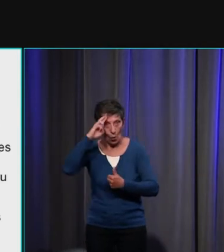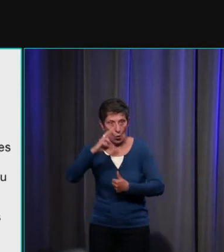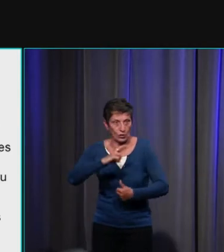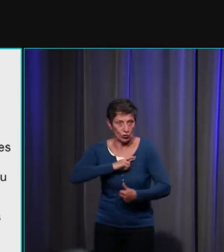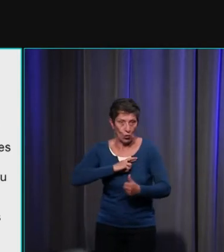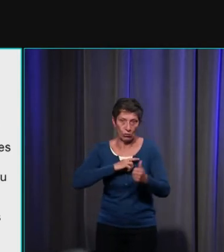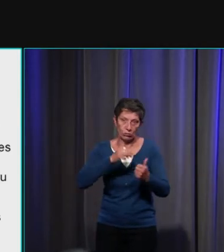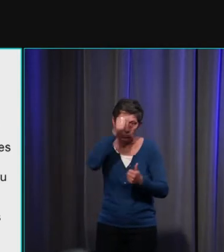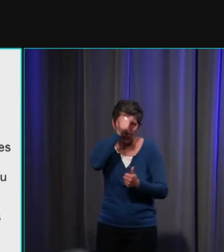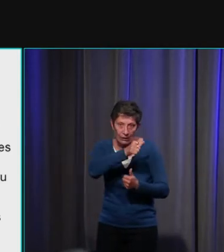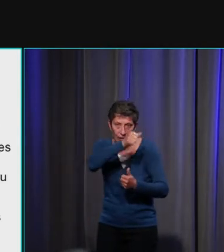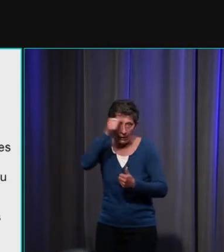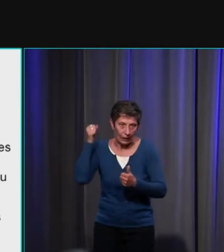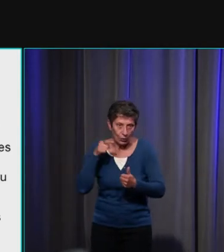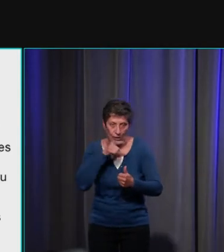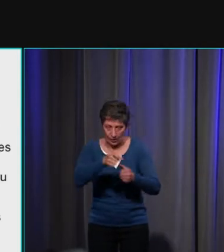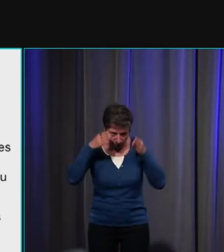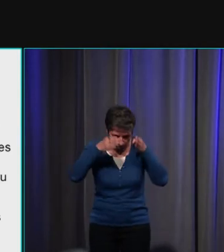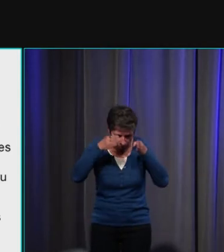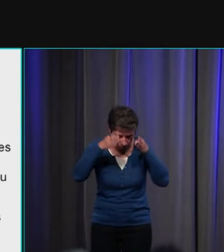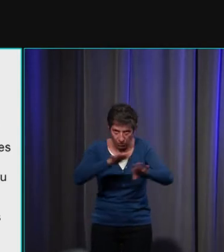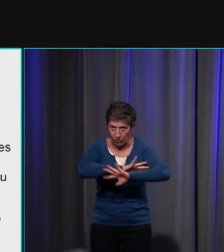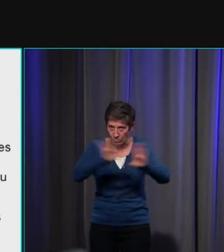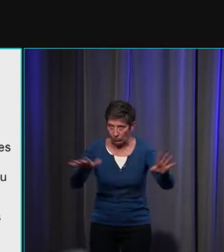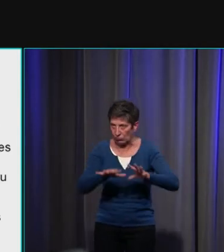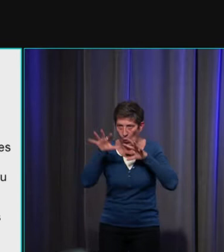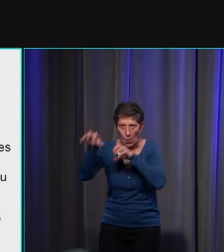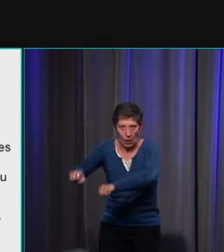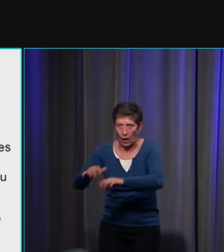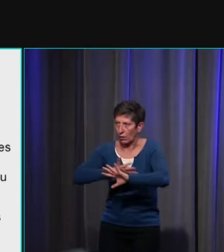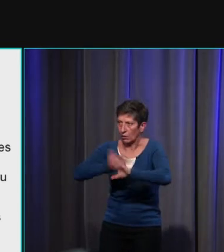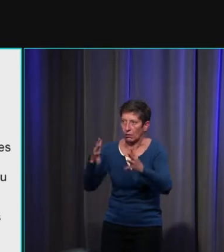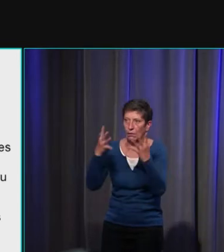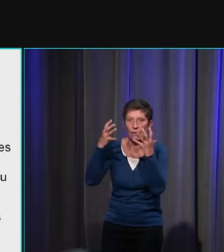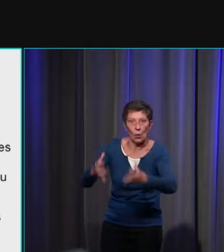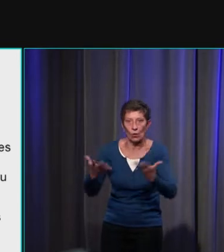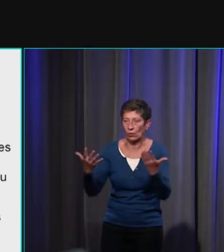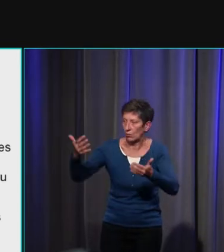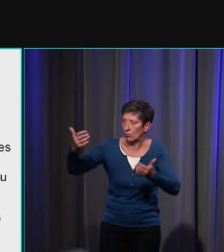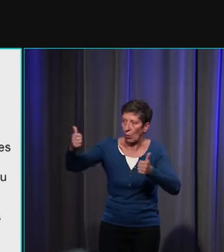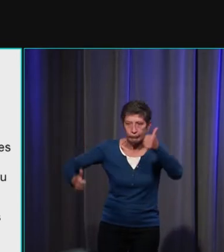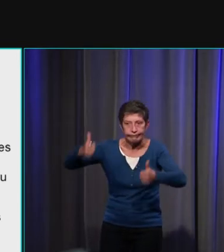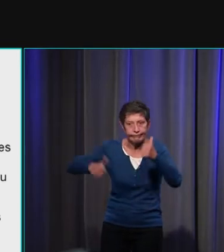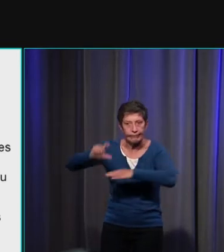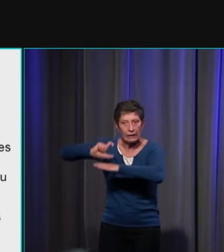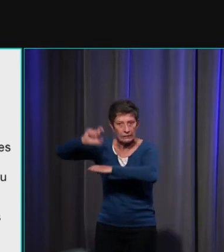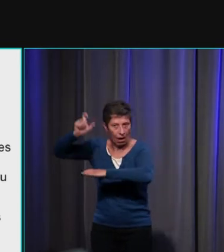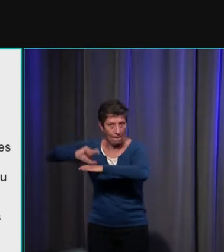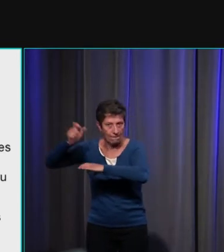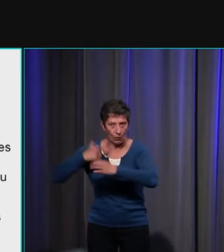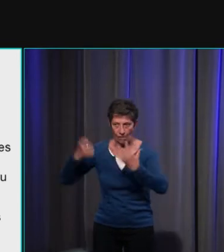catholicisme obscurantistes conquérant au détriment de l'islam tout cela